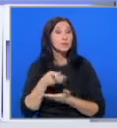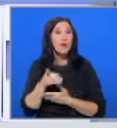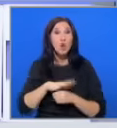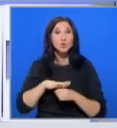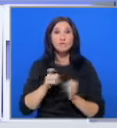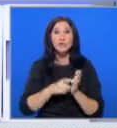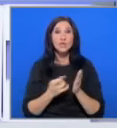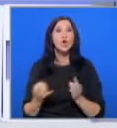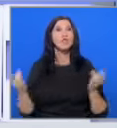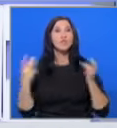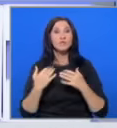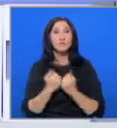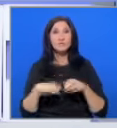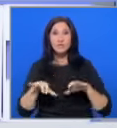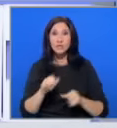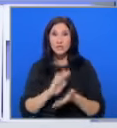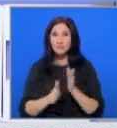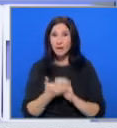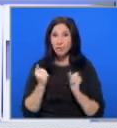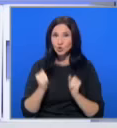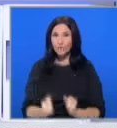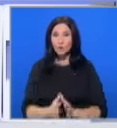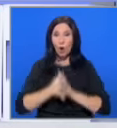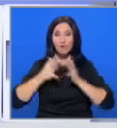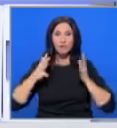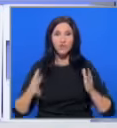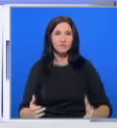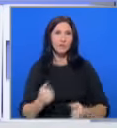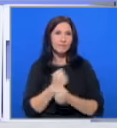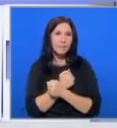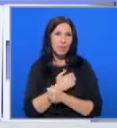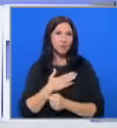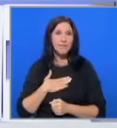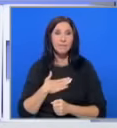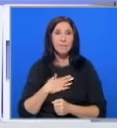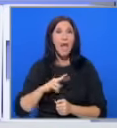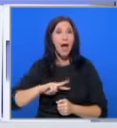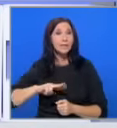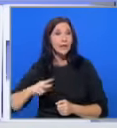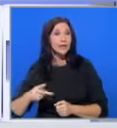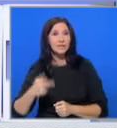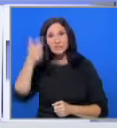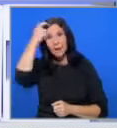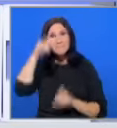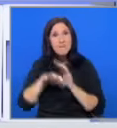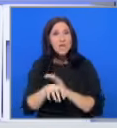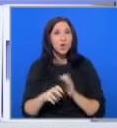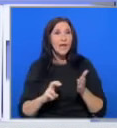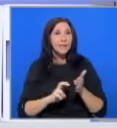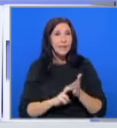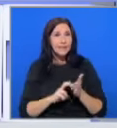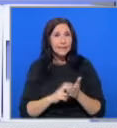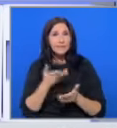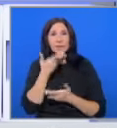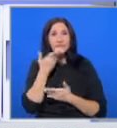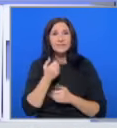новата местна власт е да се справи с очакваната растяща безработица. Има ли алтернатива за миньори и енергетици? Разказват